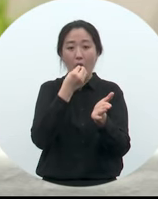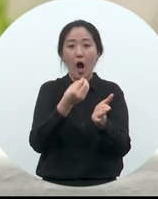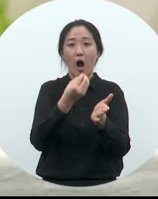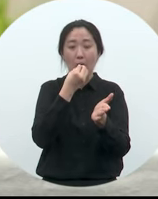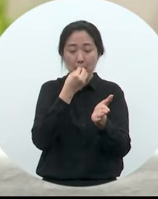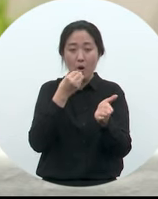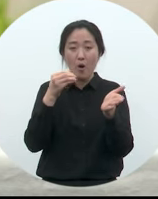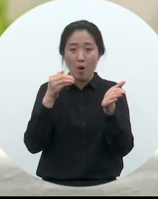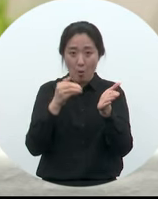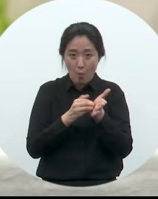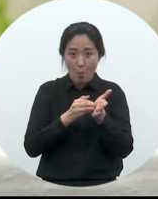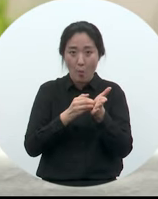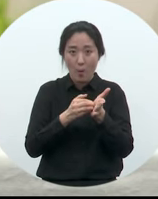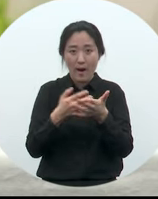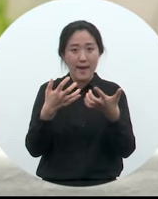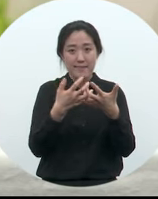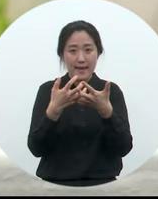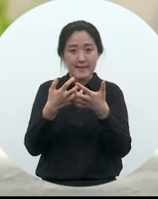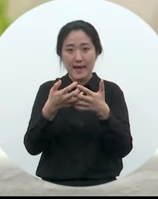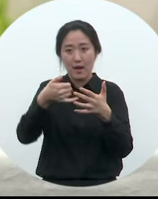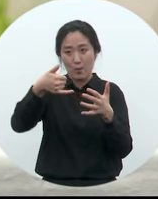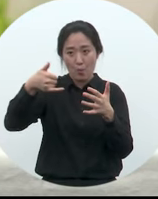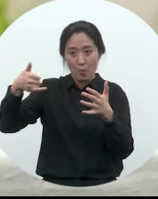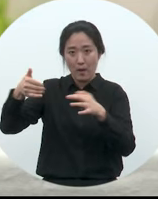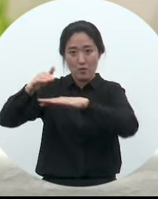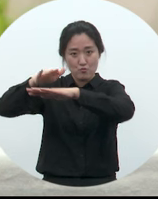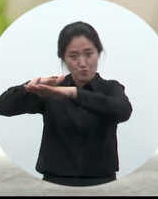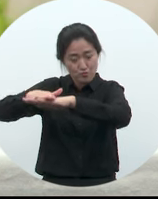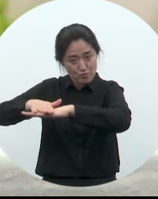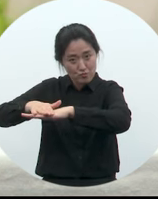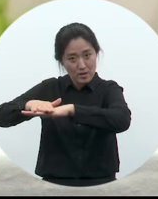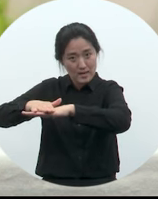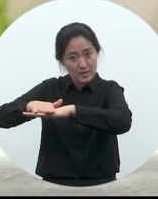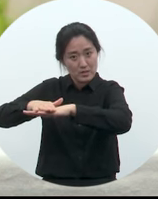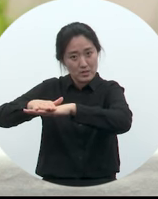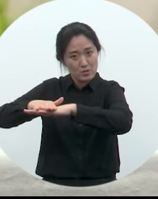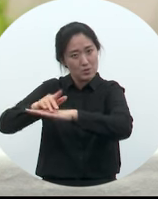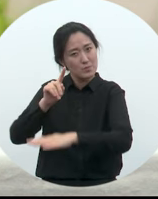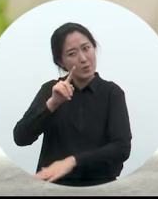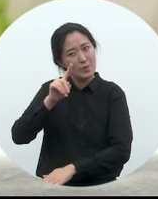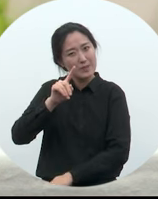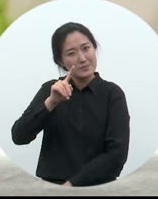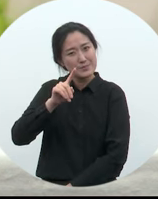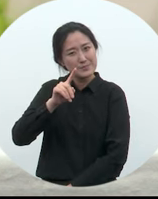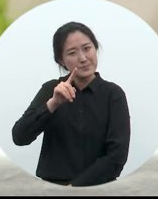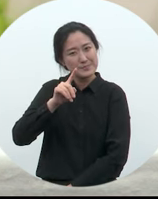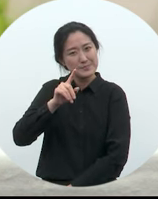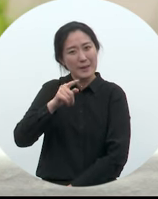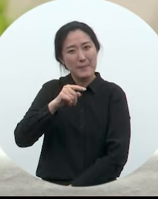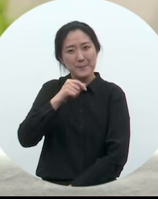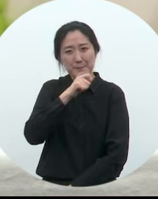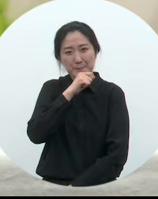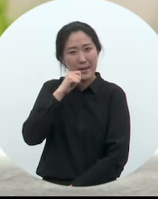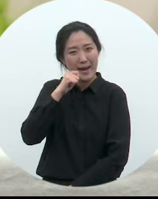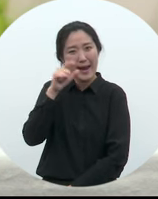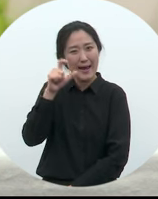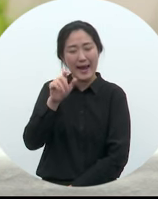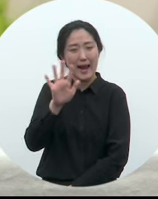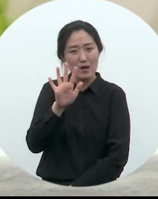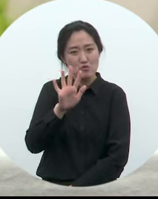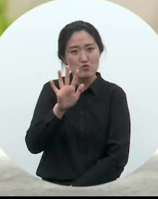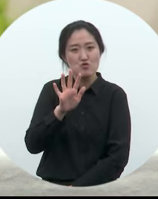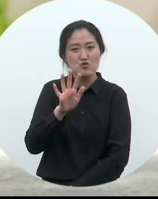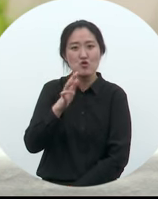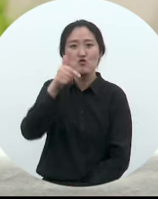드셔도 되고요. 그리고 그 물을 냉장 보관해가지고 마시는데 약간 심심하다라는 느낌이 있으면은